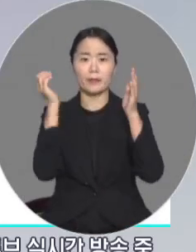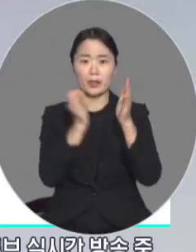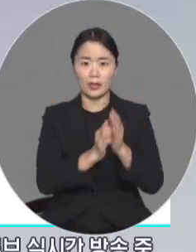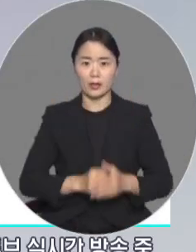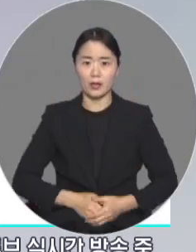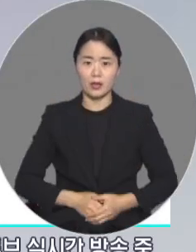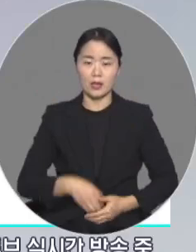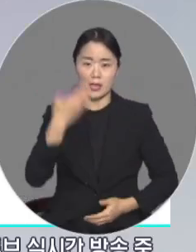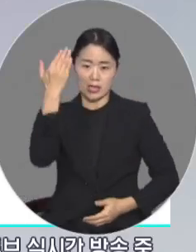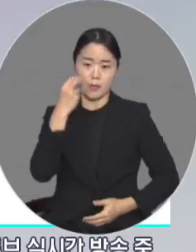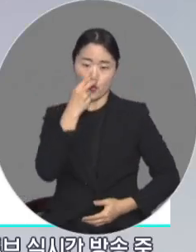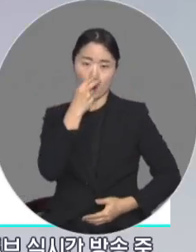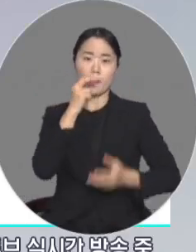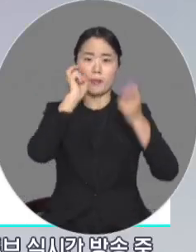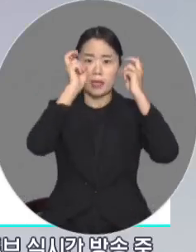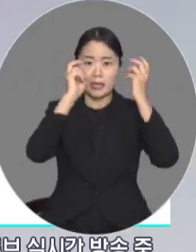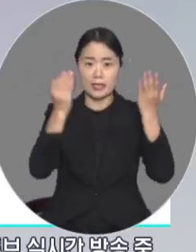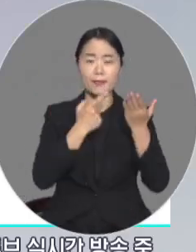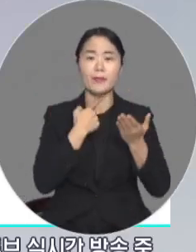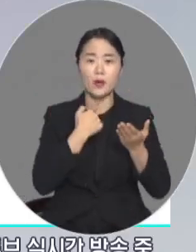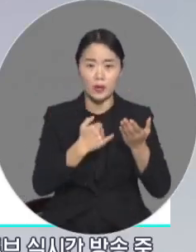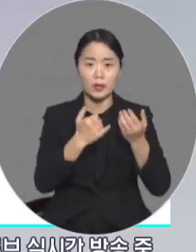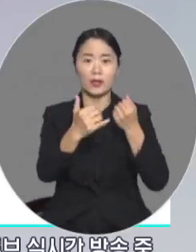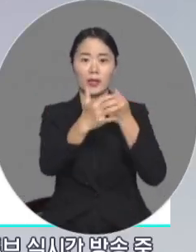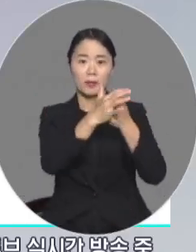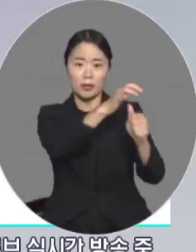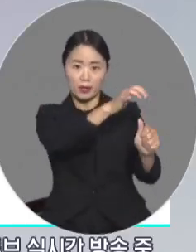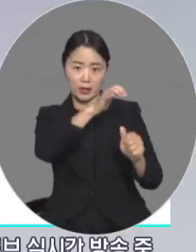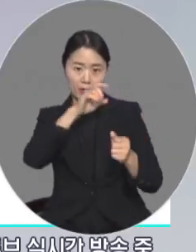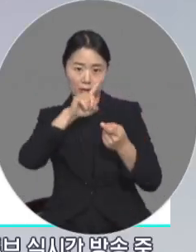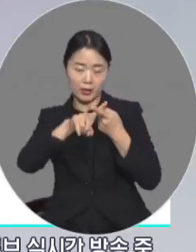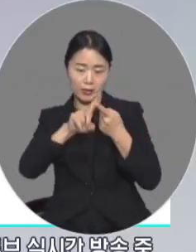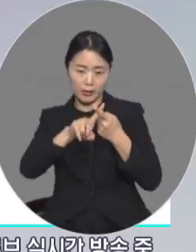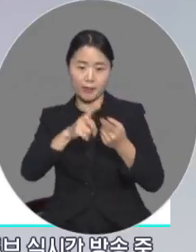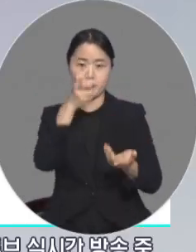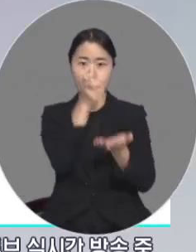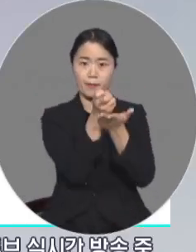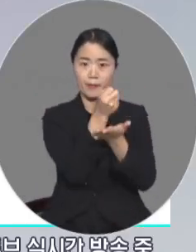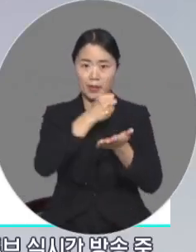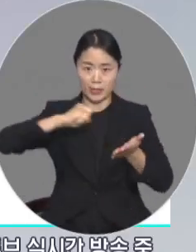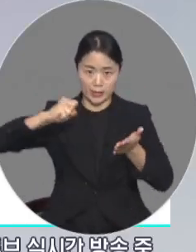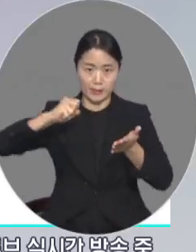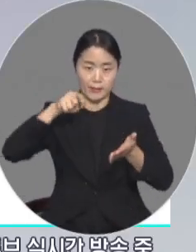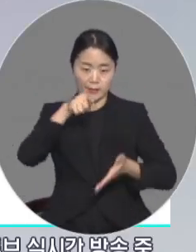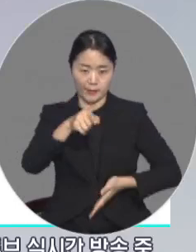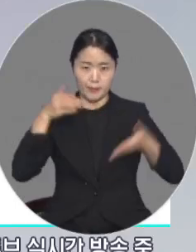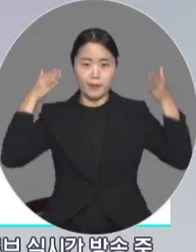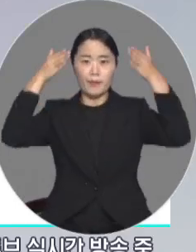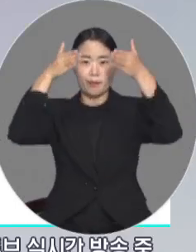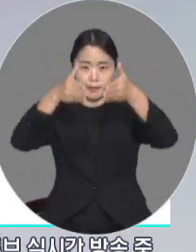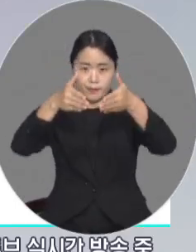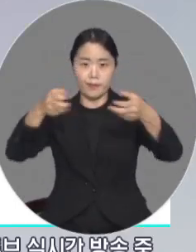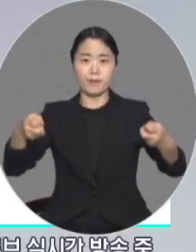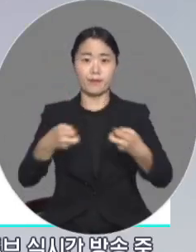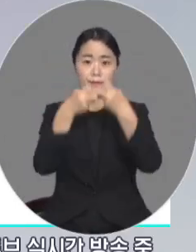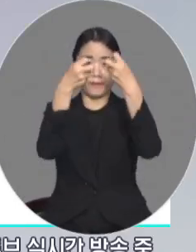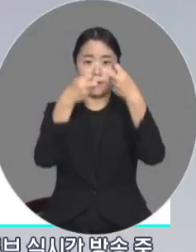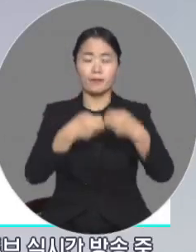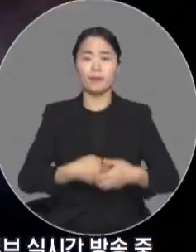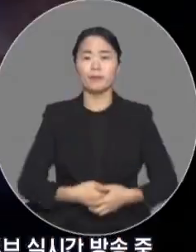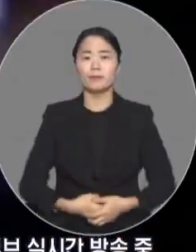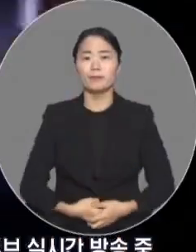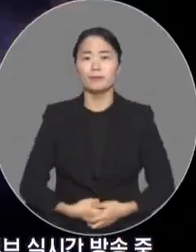설계사 경험을 살려 교통법규를 위반한 차량들만 표적으로 삼았습니다. 성기원 기자의 보도입니다.